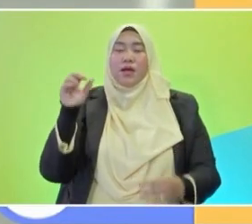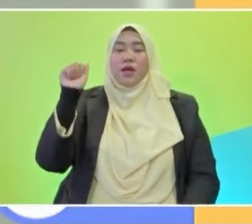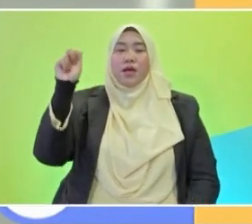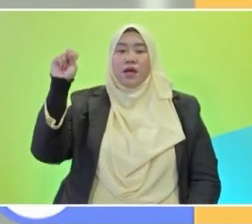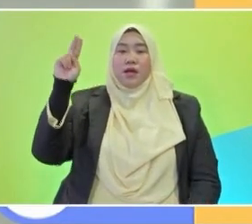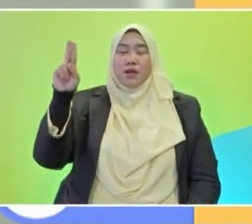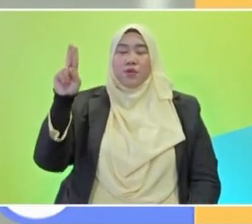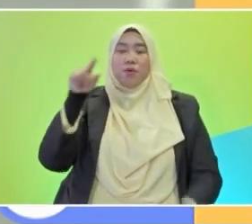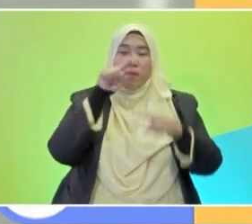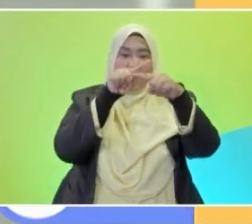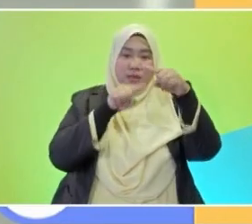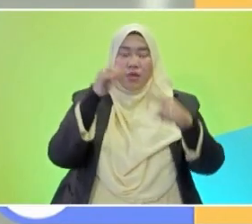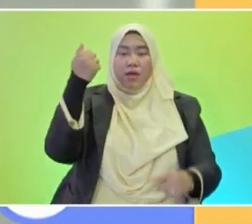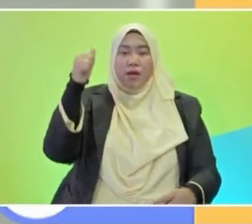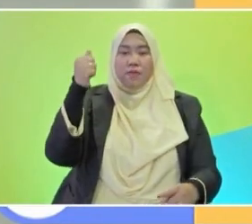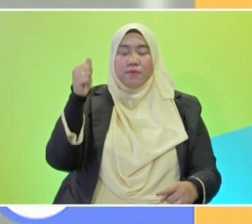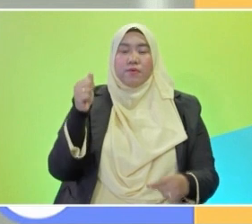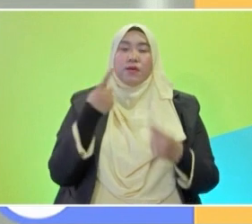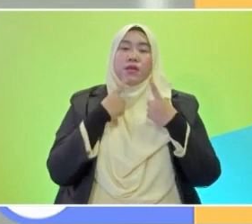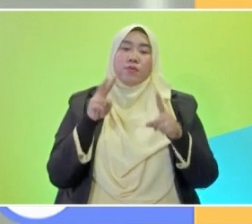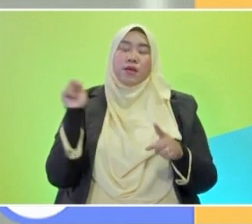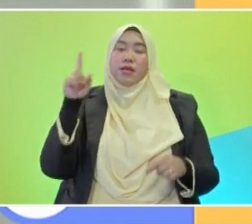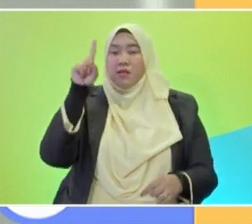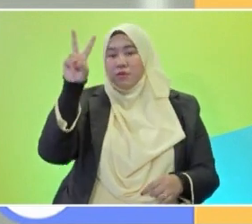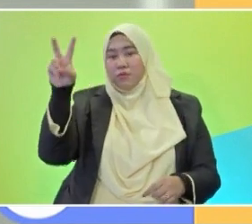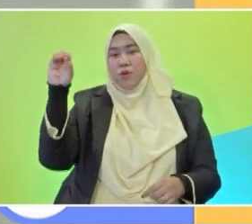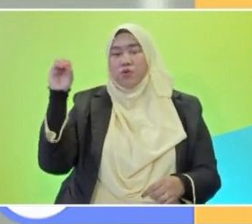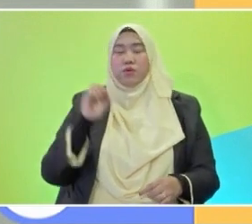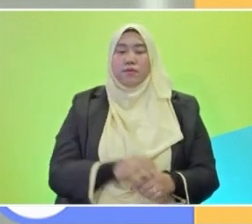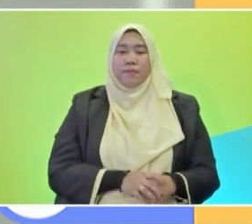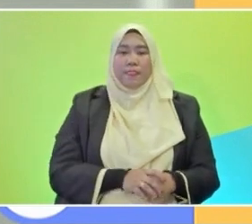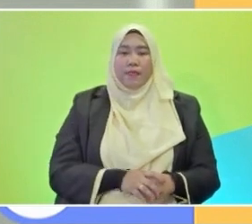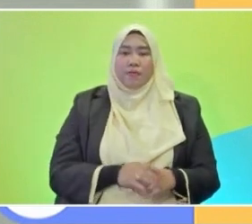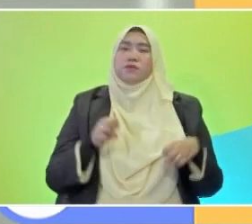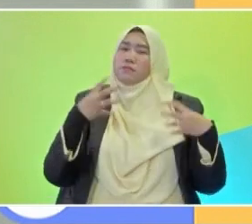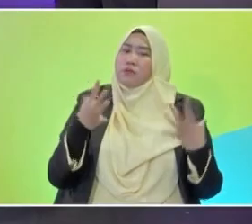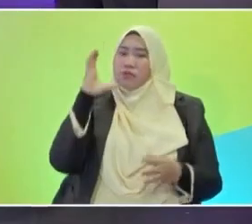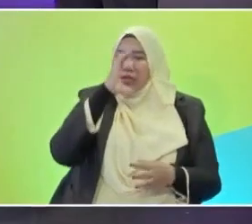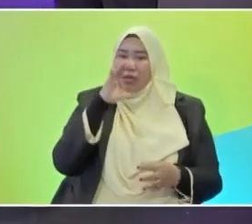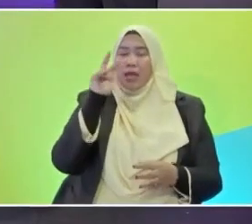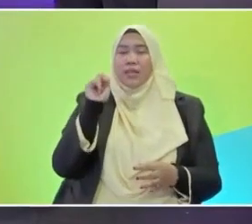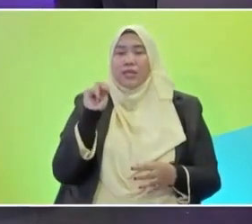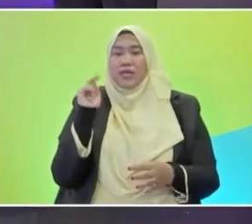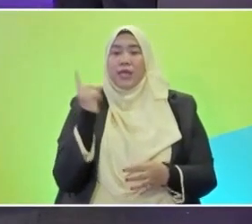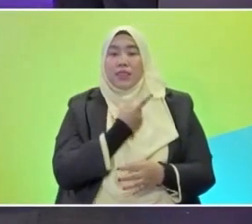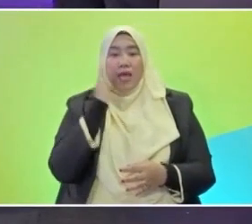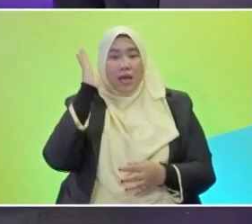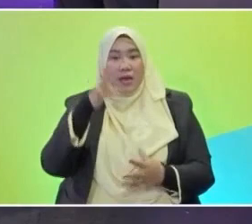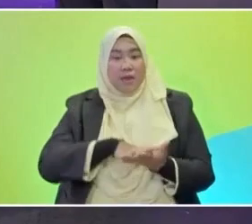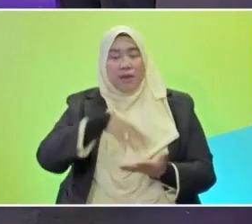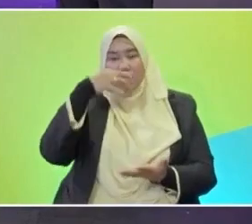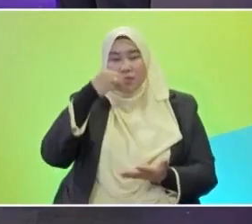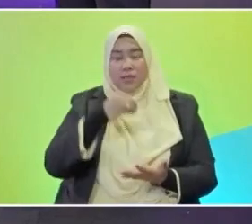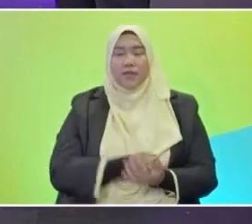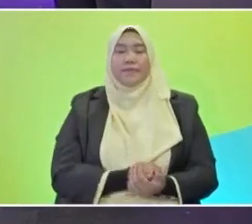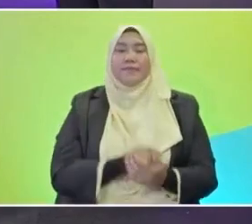bagikan dengan 10 jawabannya adalah 120 Jadi macam mana kita cari jawaban tidak lagi kita akan belajar jadi bagi setiap